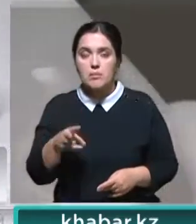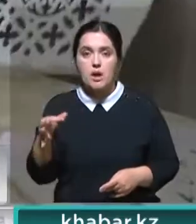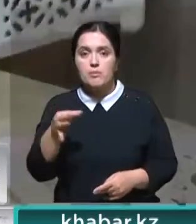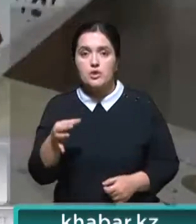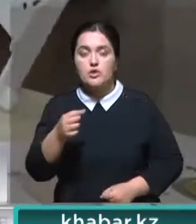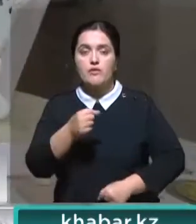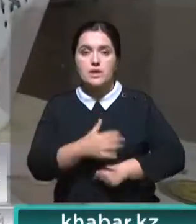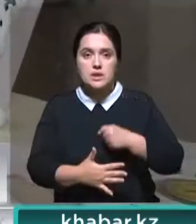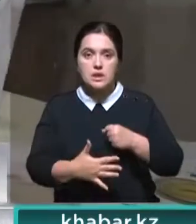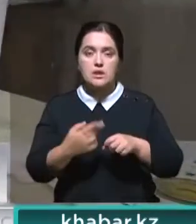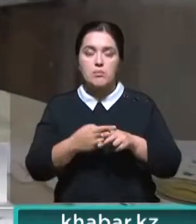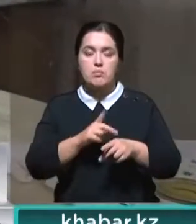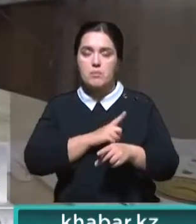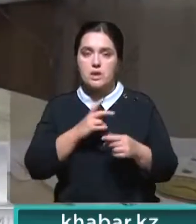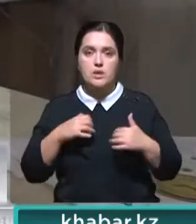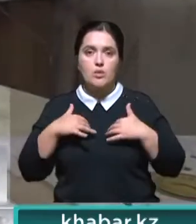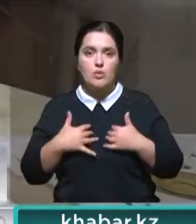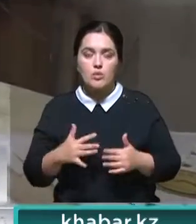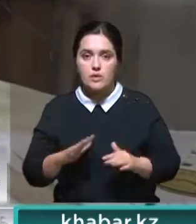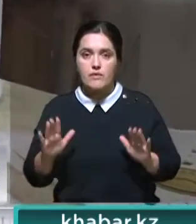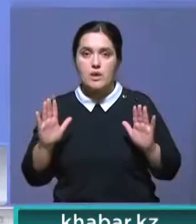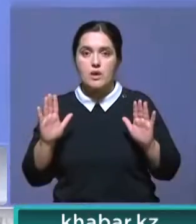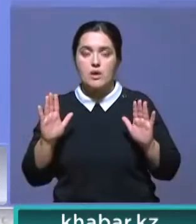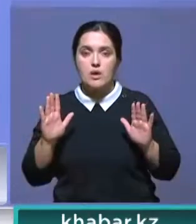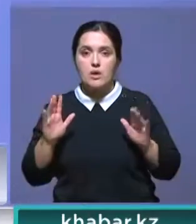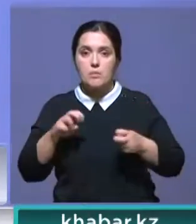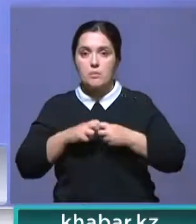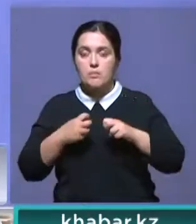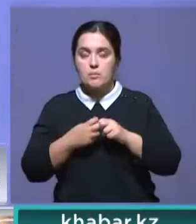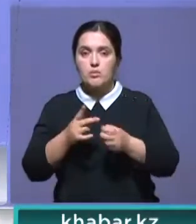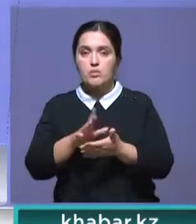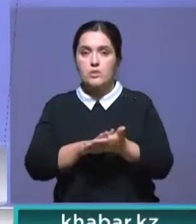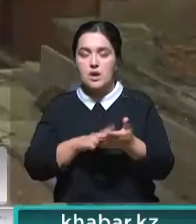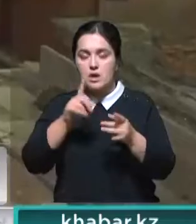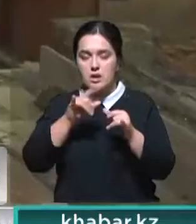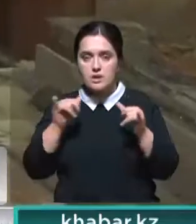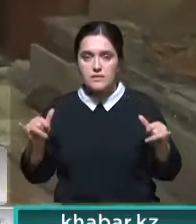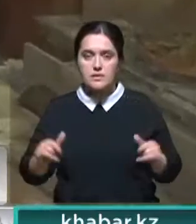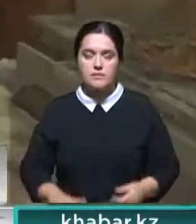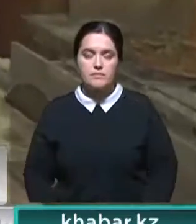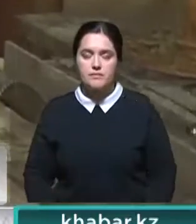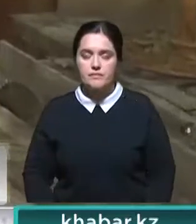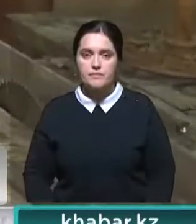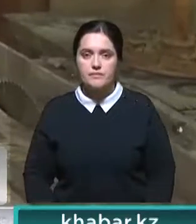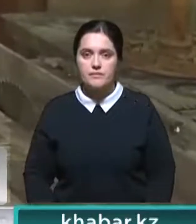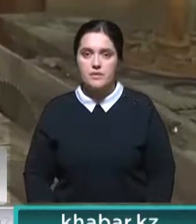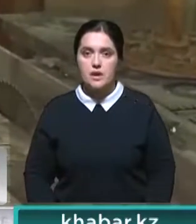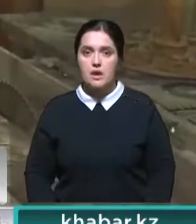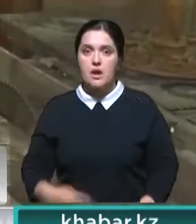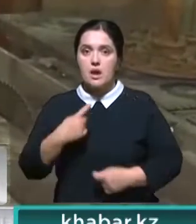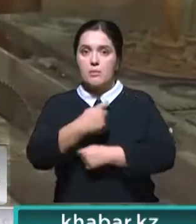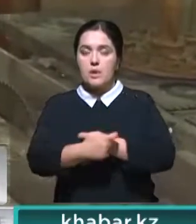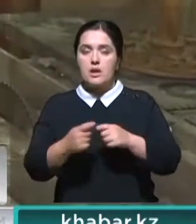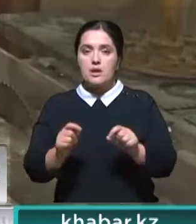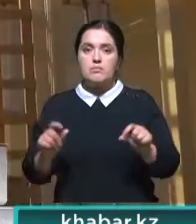центра. Однако мастер не унывает. Только в преодолении проблем возможно дальнейшее развитие, уверен он. Материал все подорожали вообще